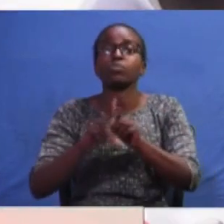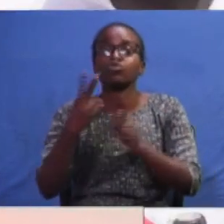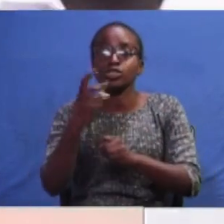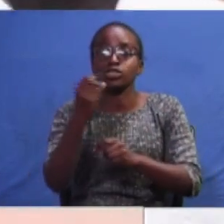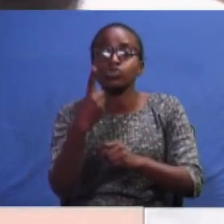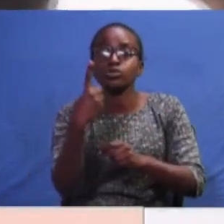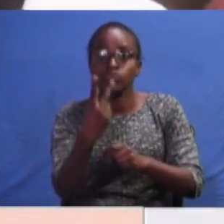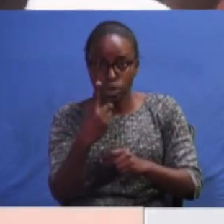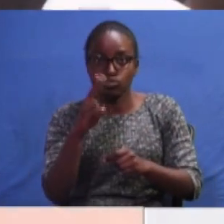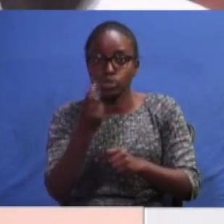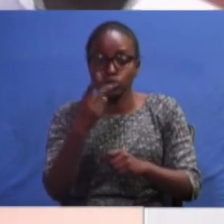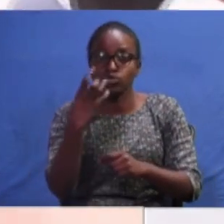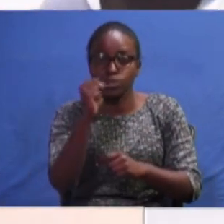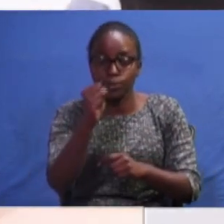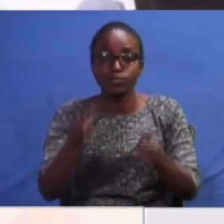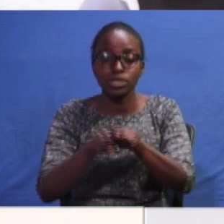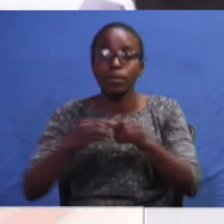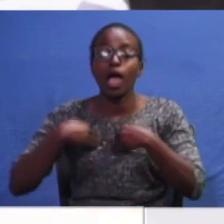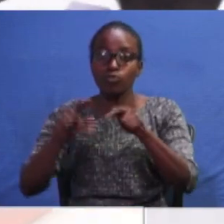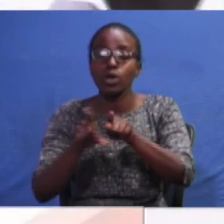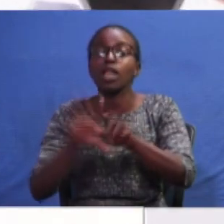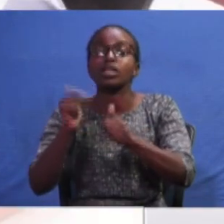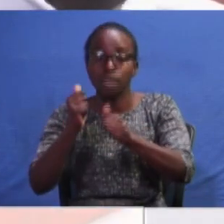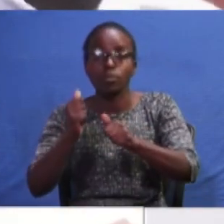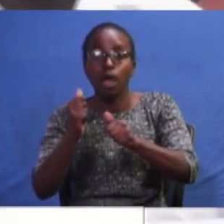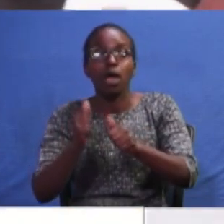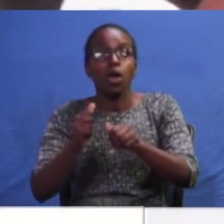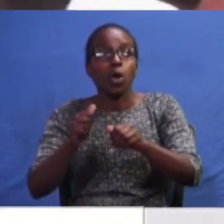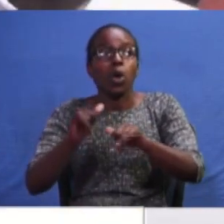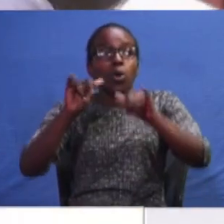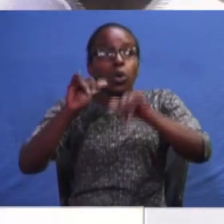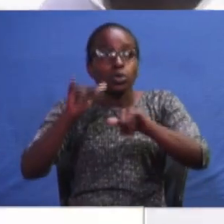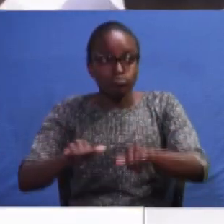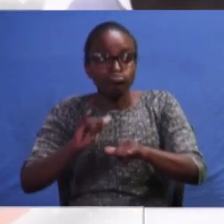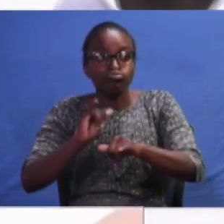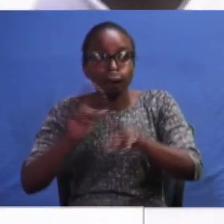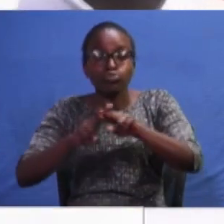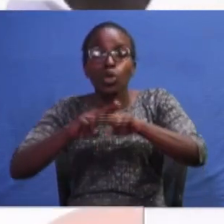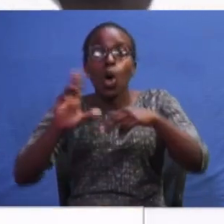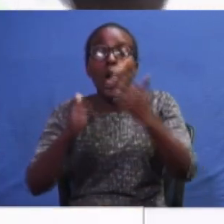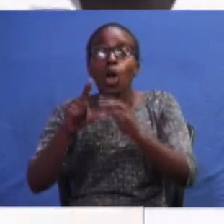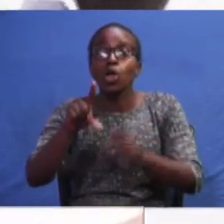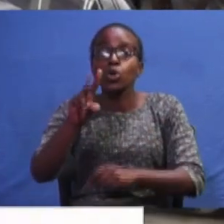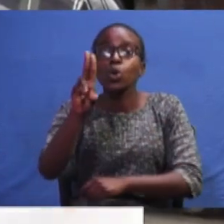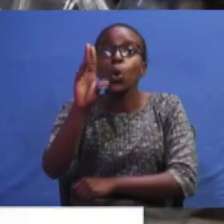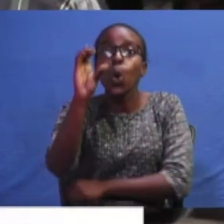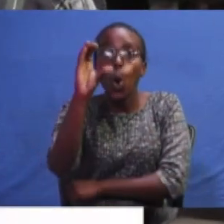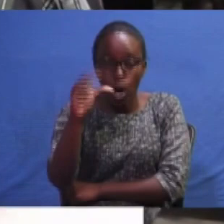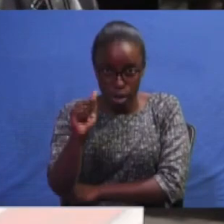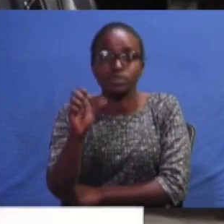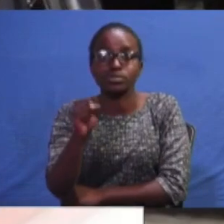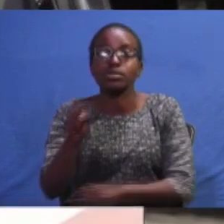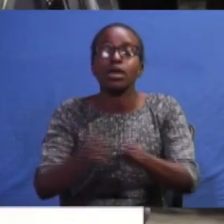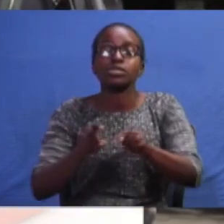2021-2025. Mwenyekiti wa muungano wa wafanyakazi wa chuo kikuu Lucas Macharia wa chuo kikuu cha Kirinyaga alionya